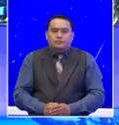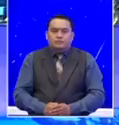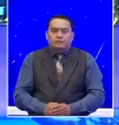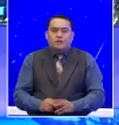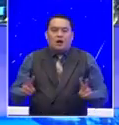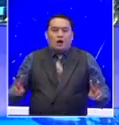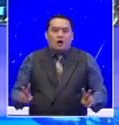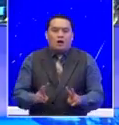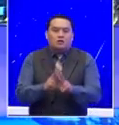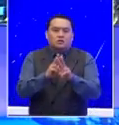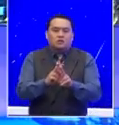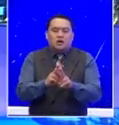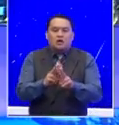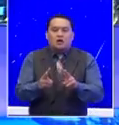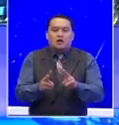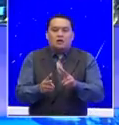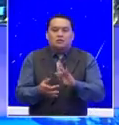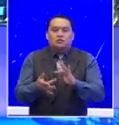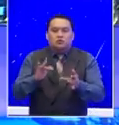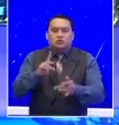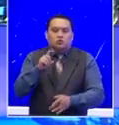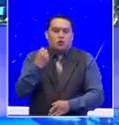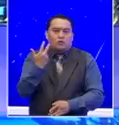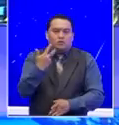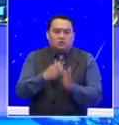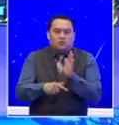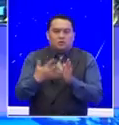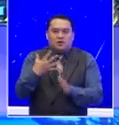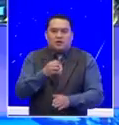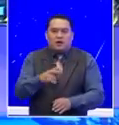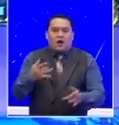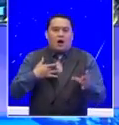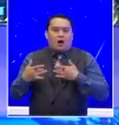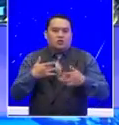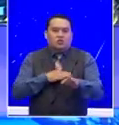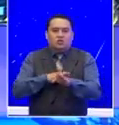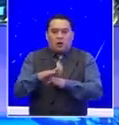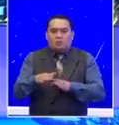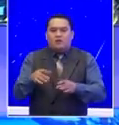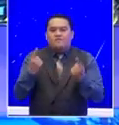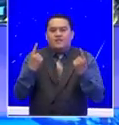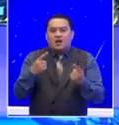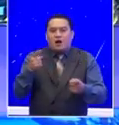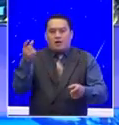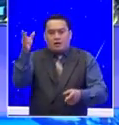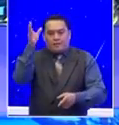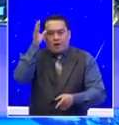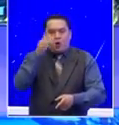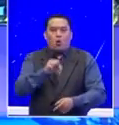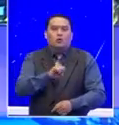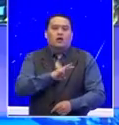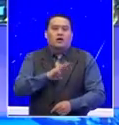Астана-Опера запустила онлайн-проект к 175-летию Абая Кунамбаева. Артисты исполнили произведения великого поэта в